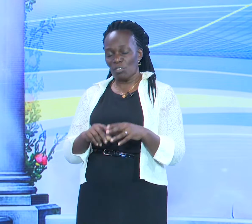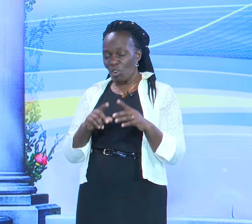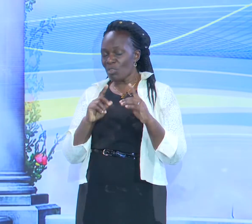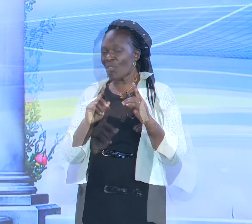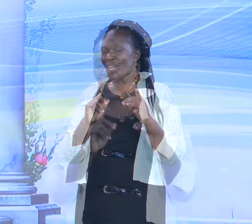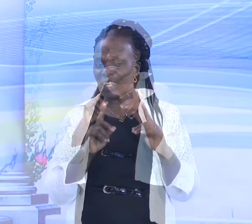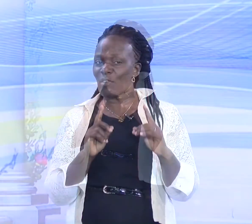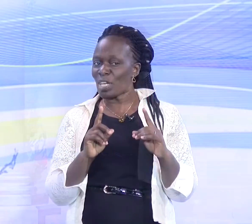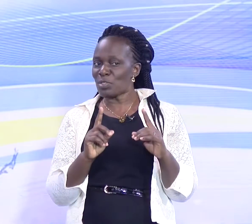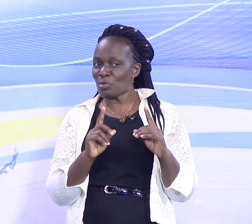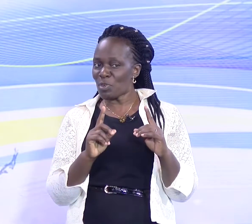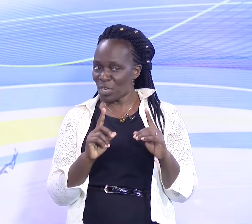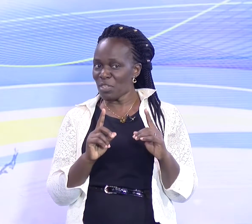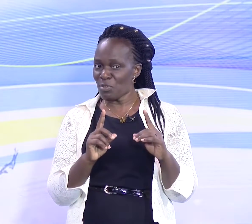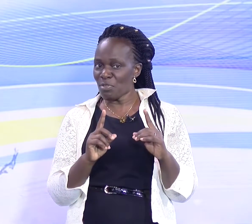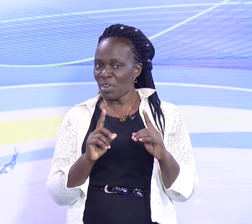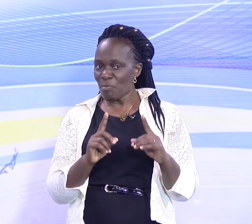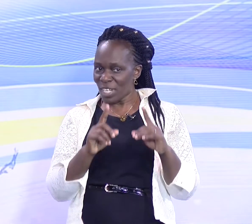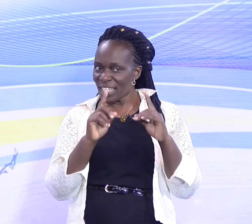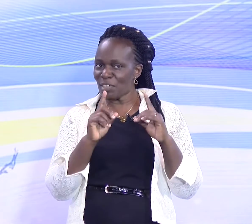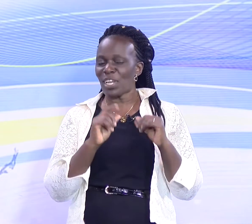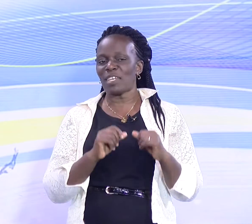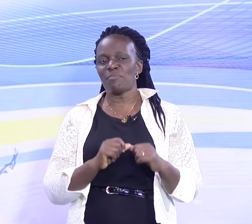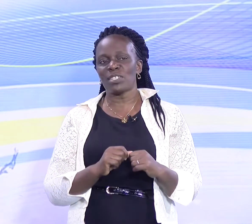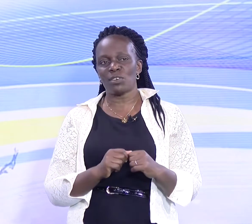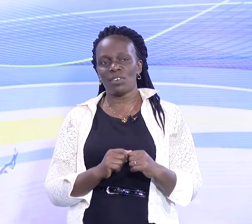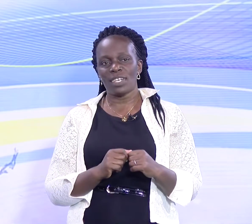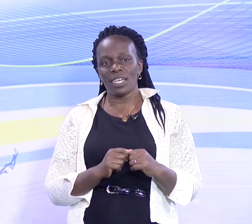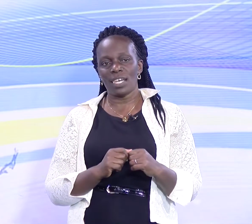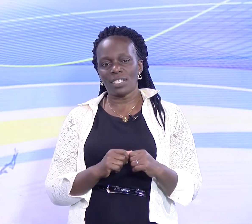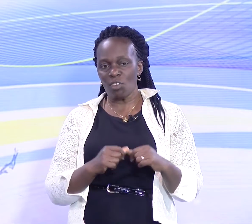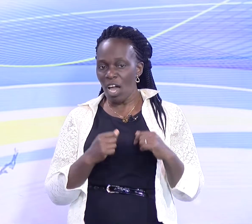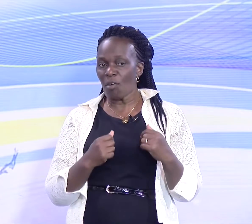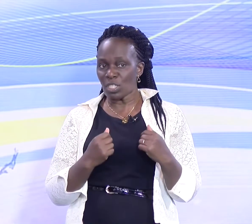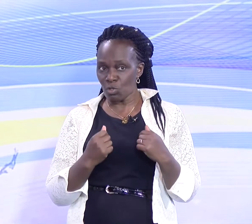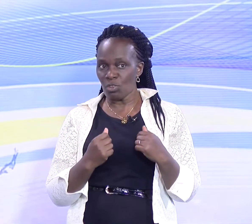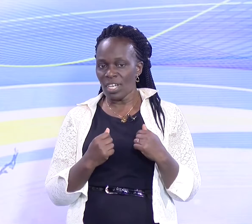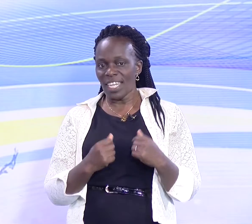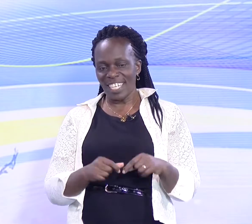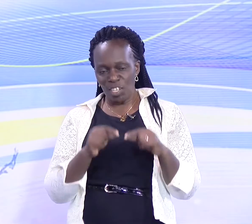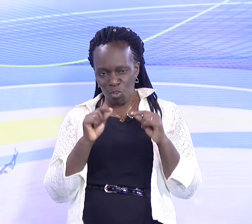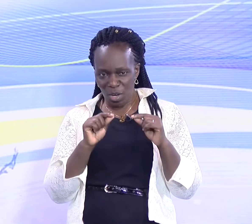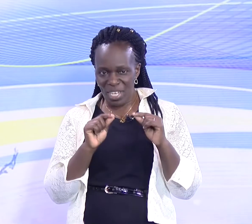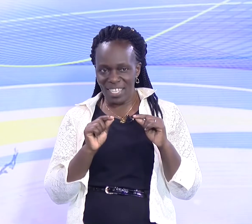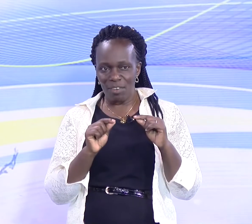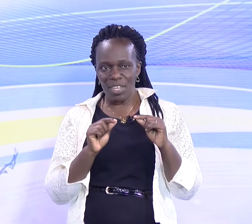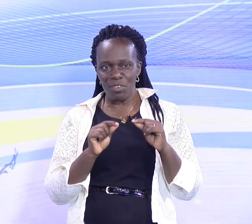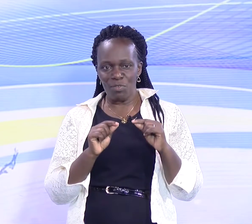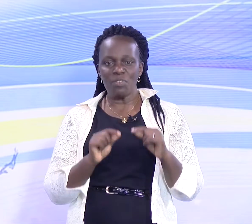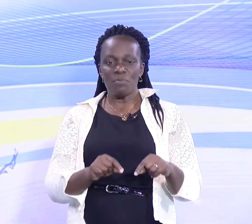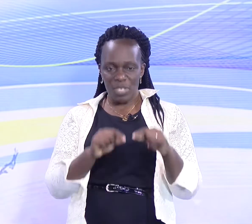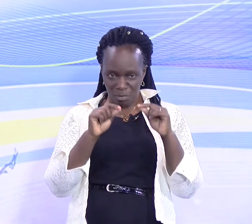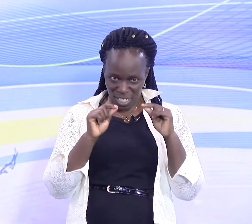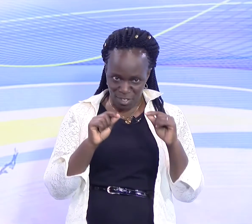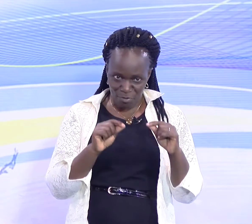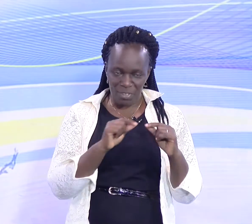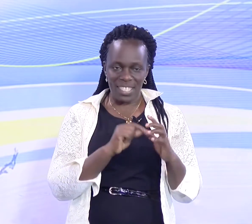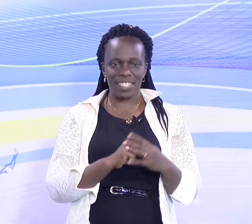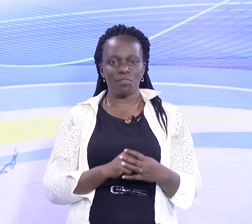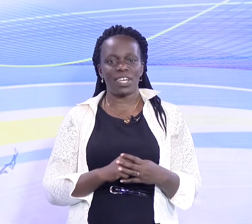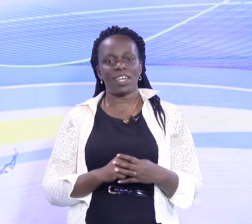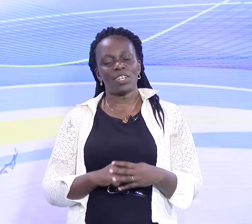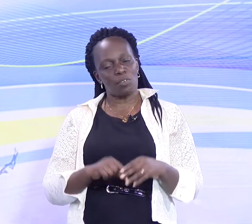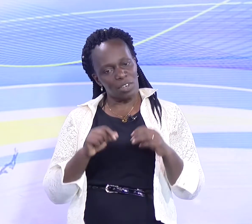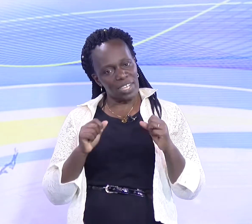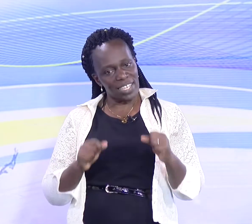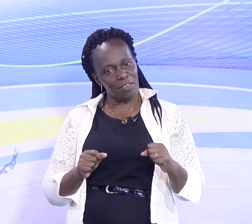Najua kuna wengine wetu wenyu mna neno la himizo, eh? Sio hawa tu, lakini kuna wengine wenu pia mtajifunza